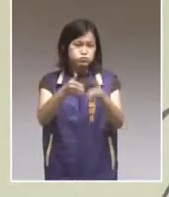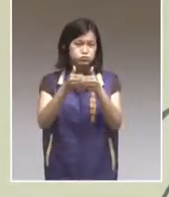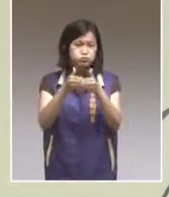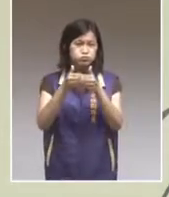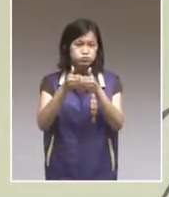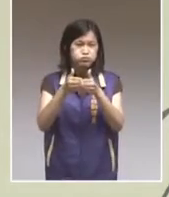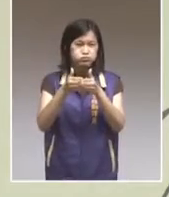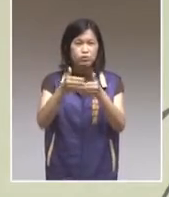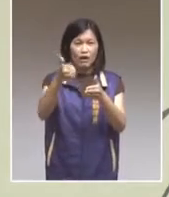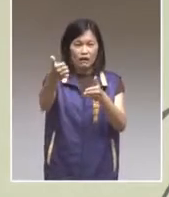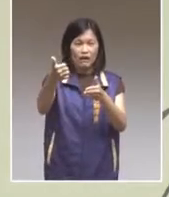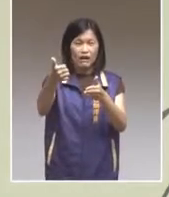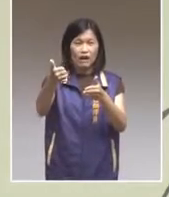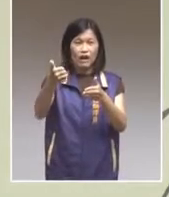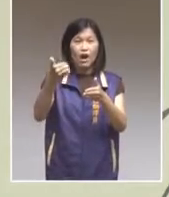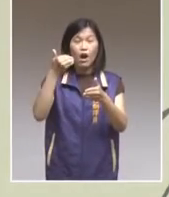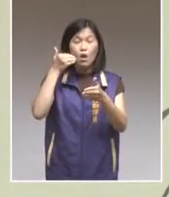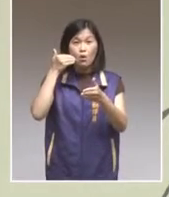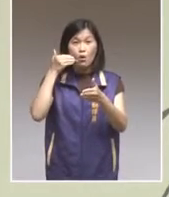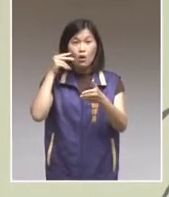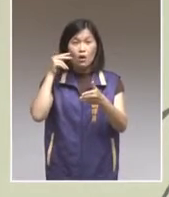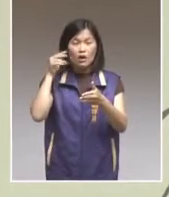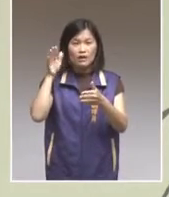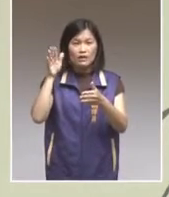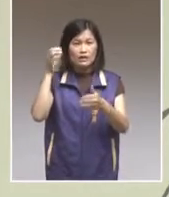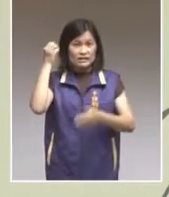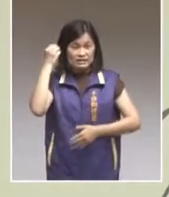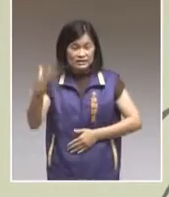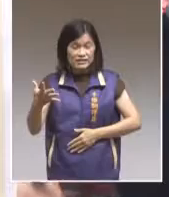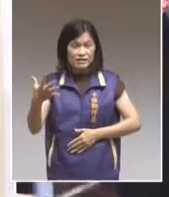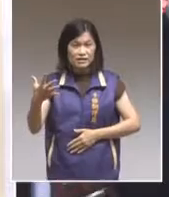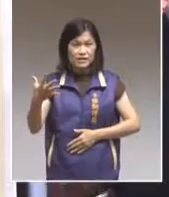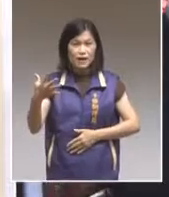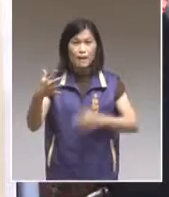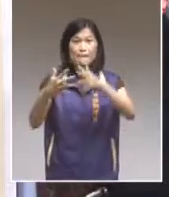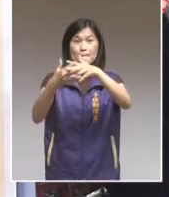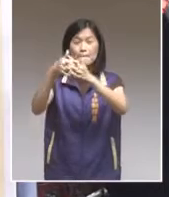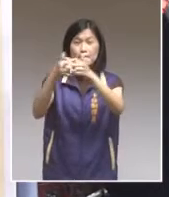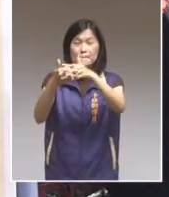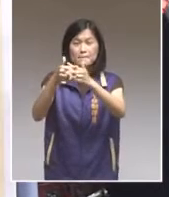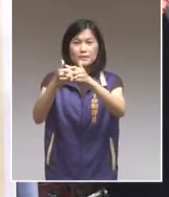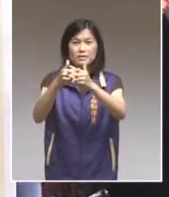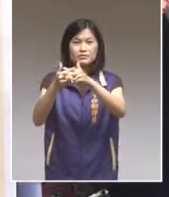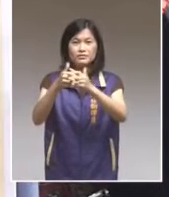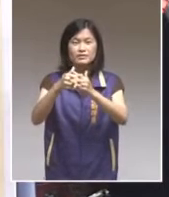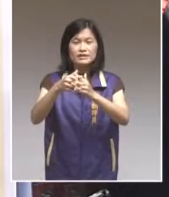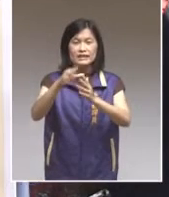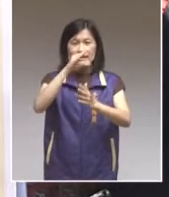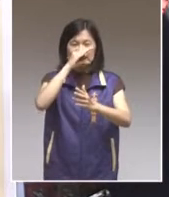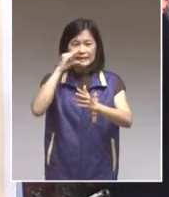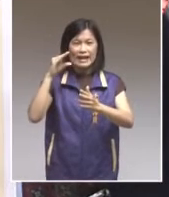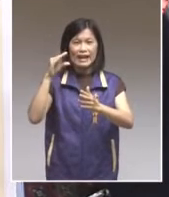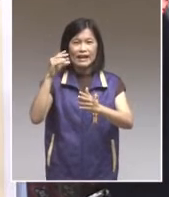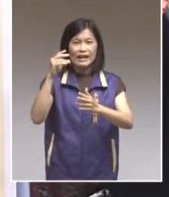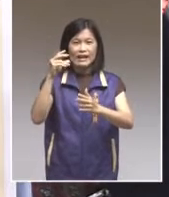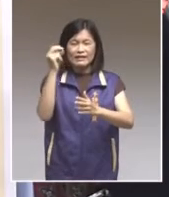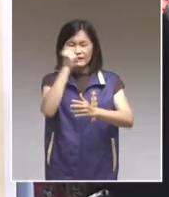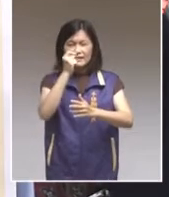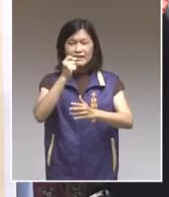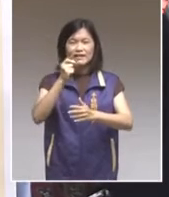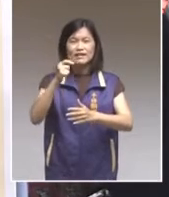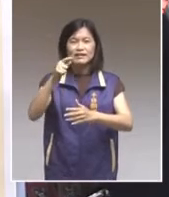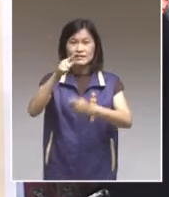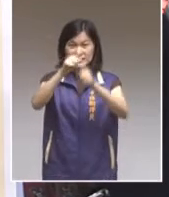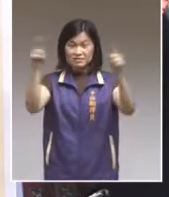苗。那我们如果来看最新的美国亚特兰大 Emory 医学院他